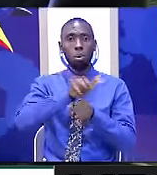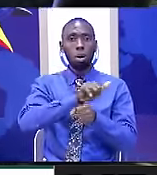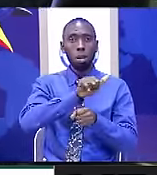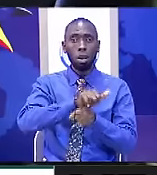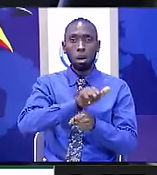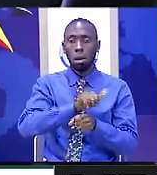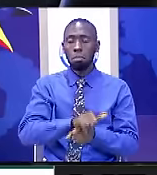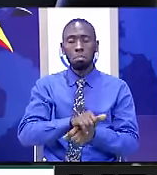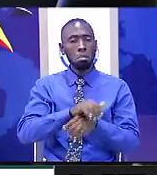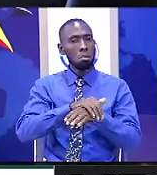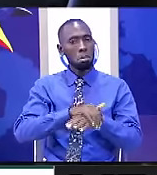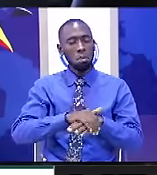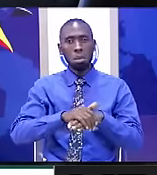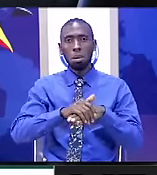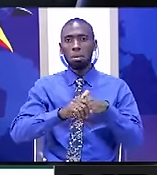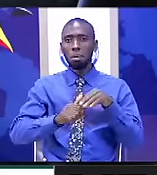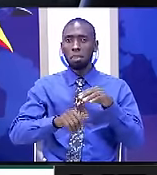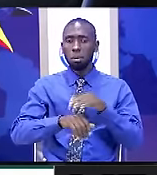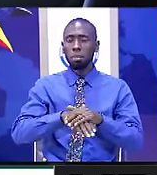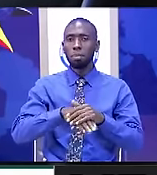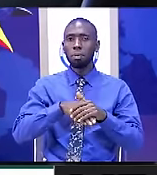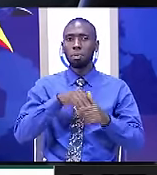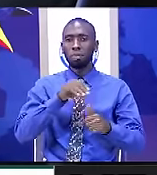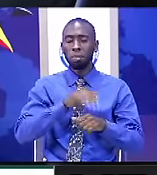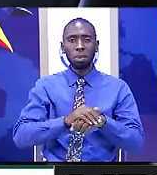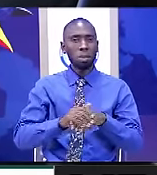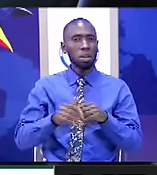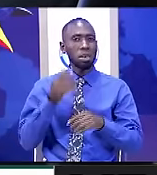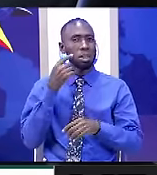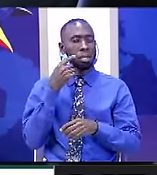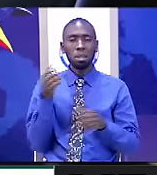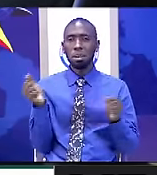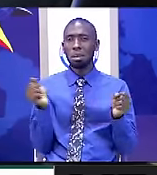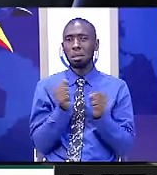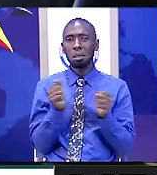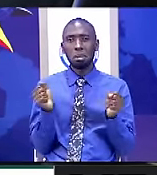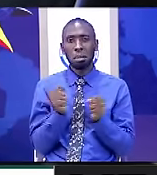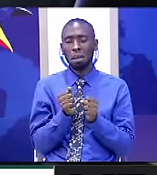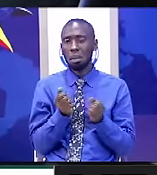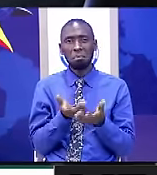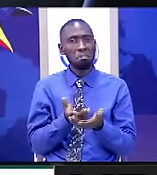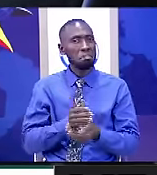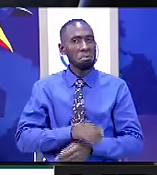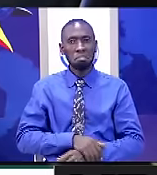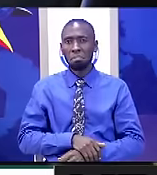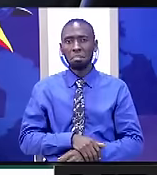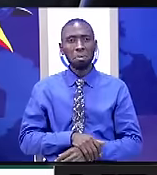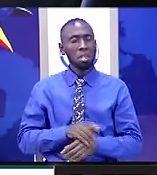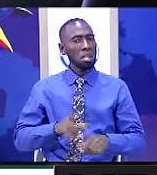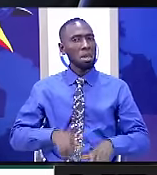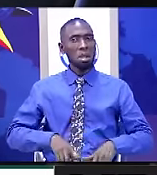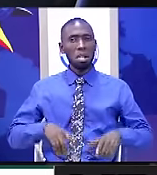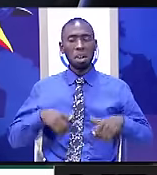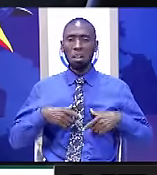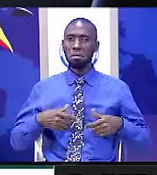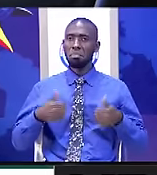abadde tamulabangamu bulwadde bonna abadde mukyala w'amaanyi ddala era nga babaka abasinga obungi okufa kwe kwabakubye